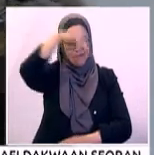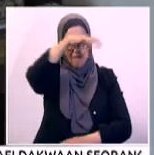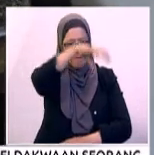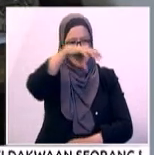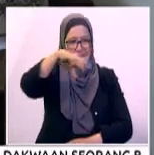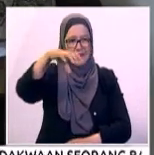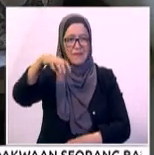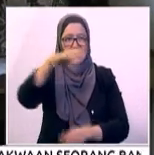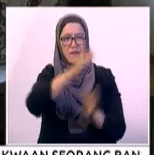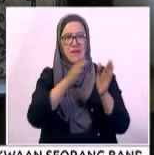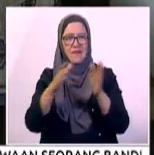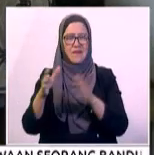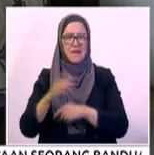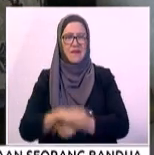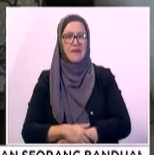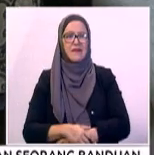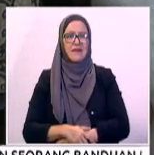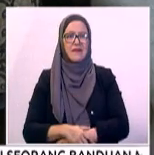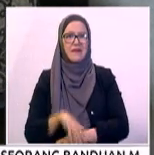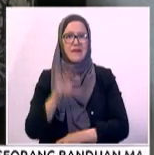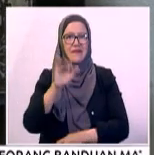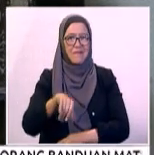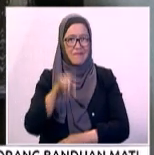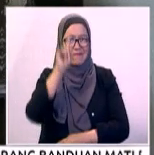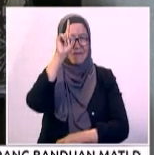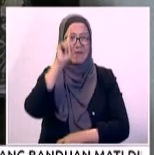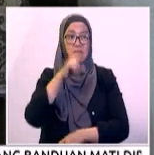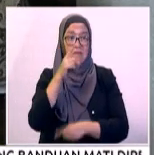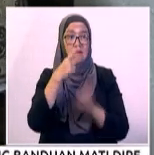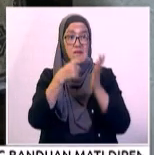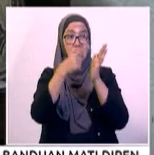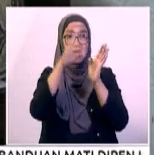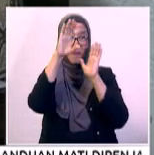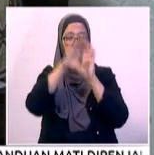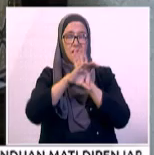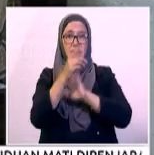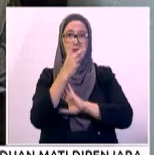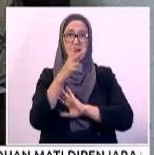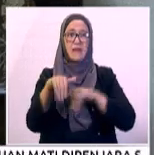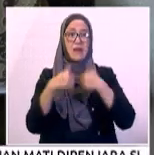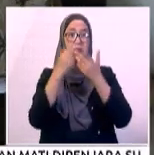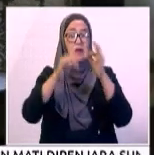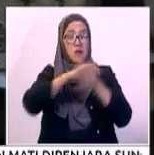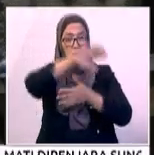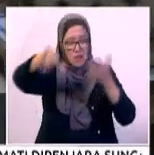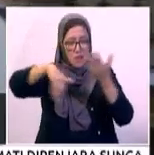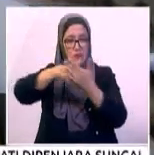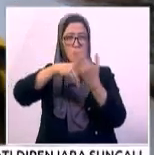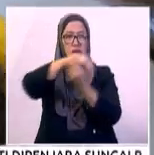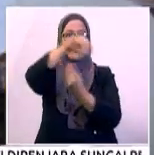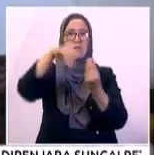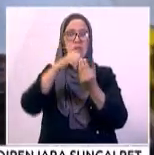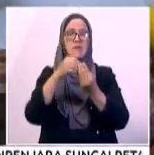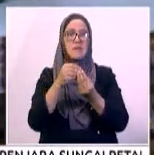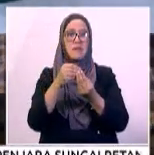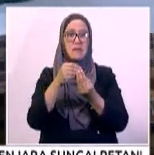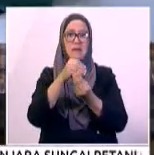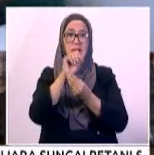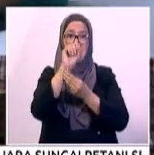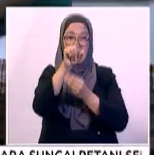Subhanallah. Dan inilah dia gambarannya. Kalau semualah bilik Jumaat kita bersih macam ni, alhamdulillah tak ada penyakit. Ibadah